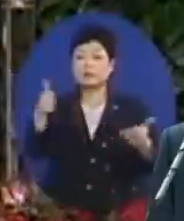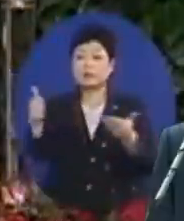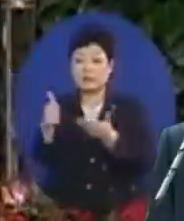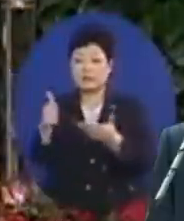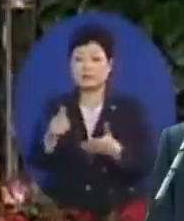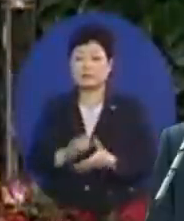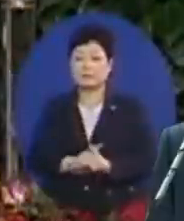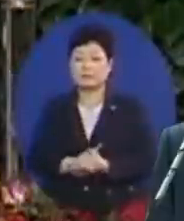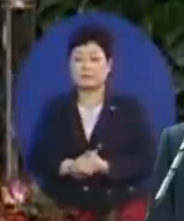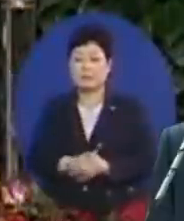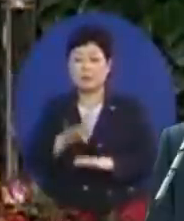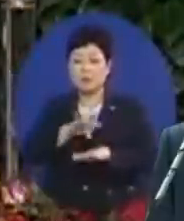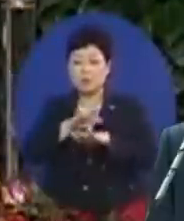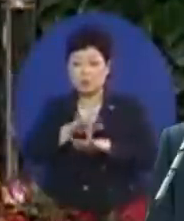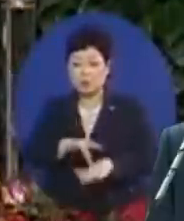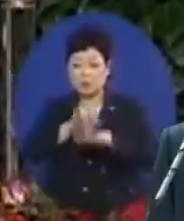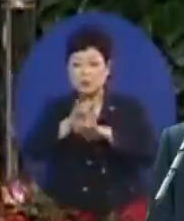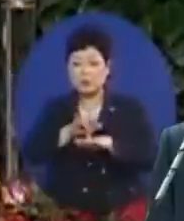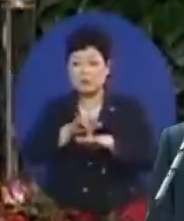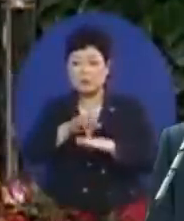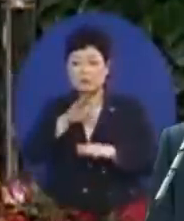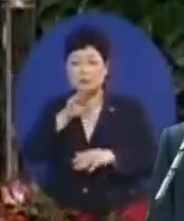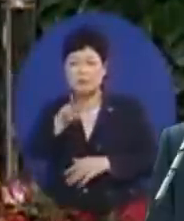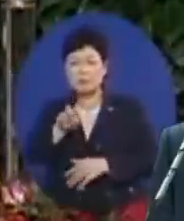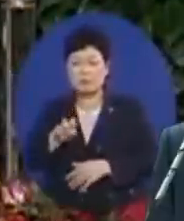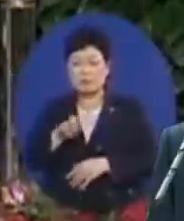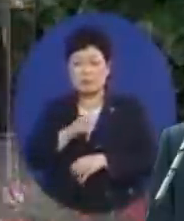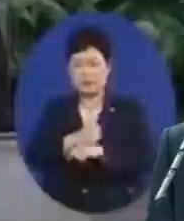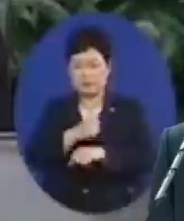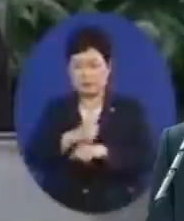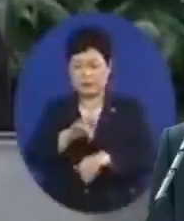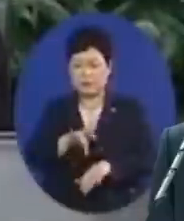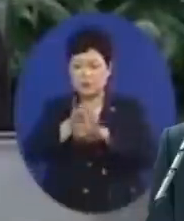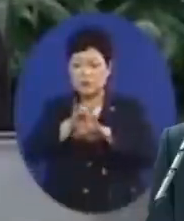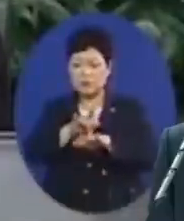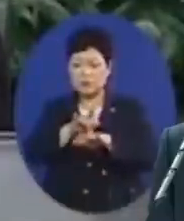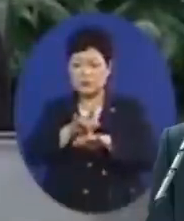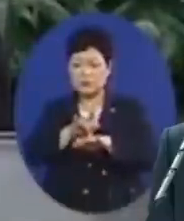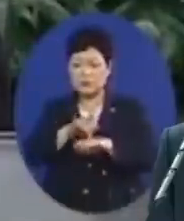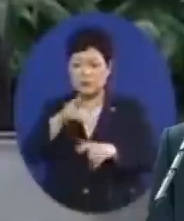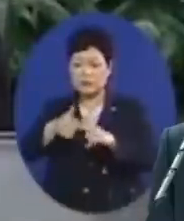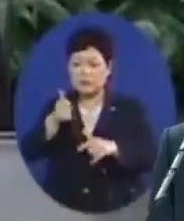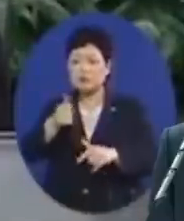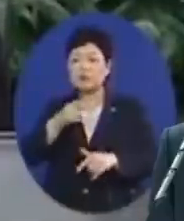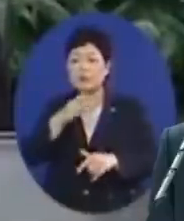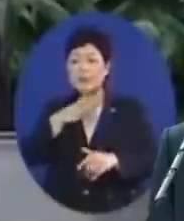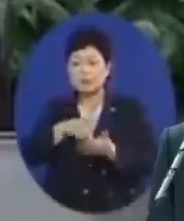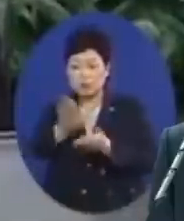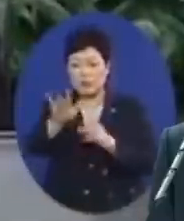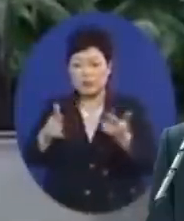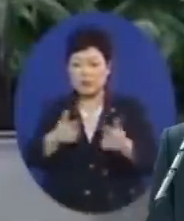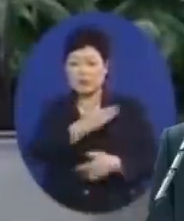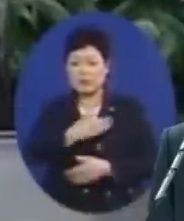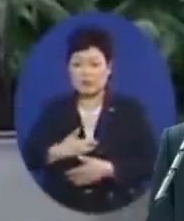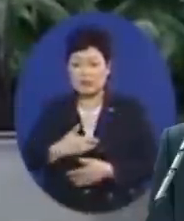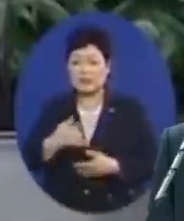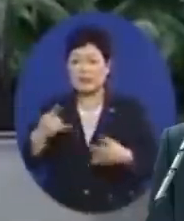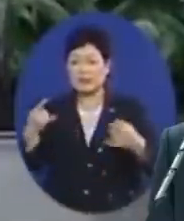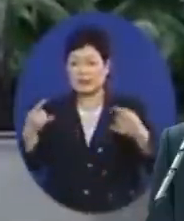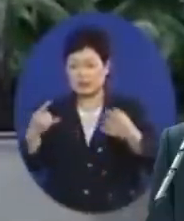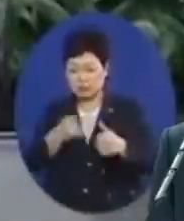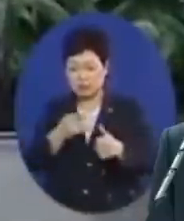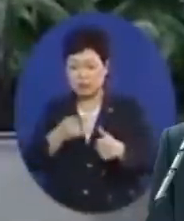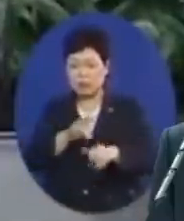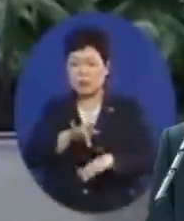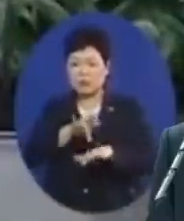예수님께서는 귀신 얼마나 미워하시는지, 귀신을 당신만 쫓아내는 것이 아니라 제자들에게도